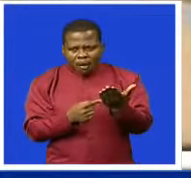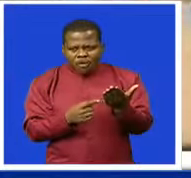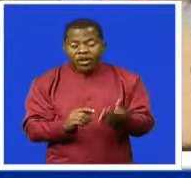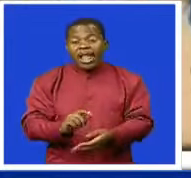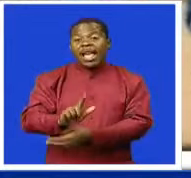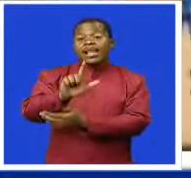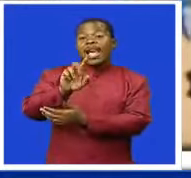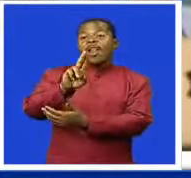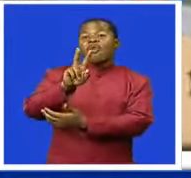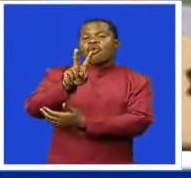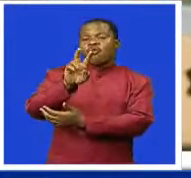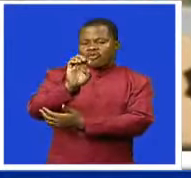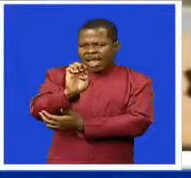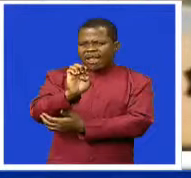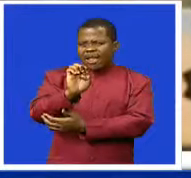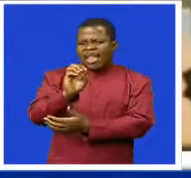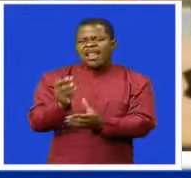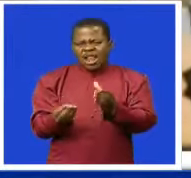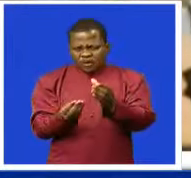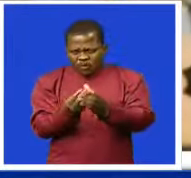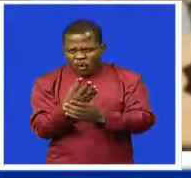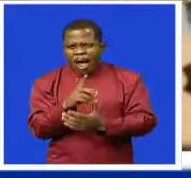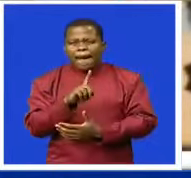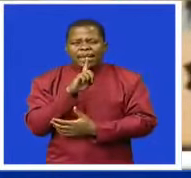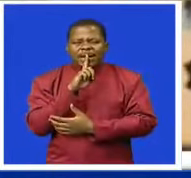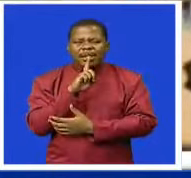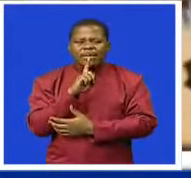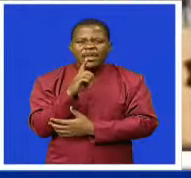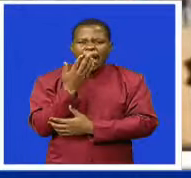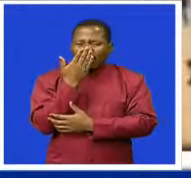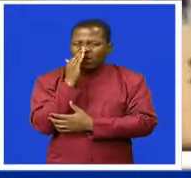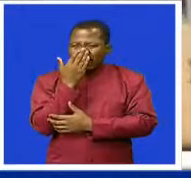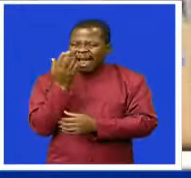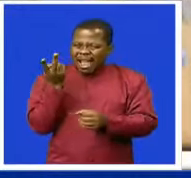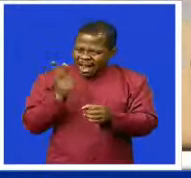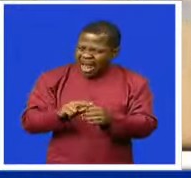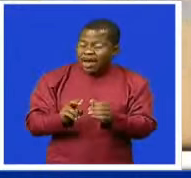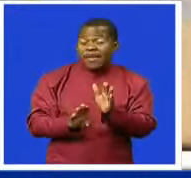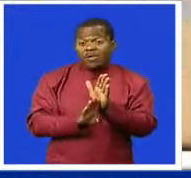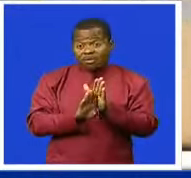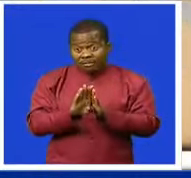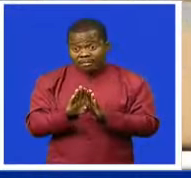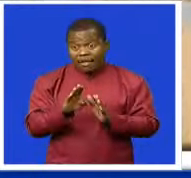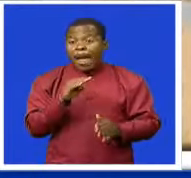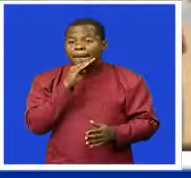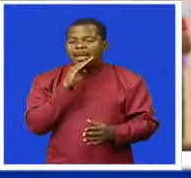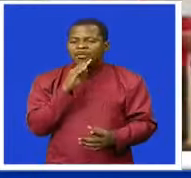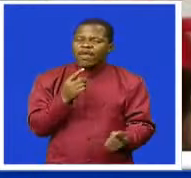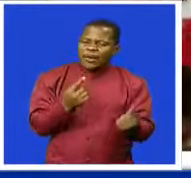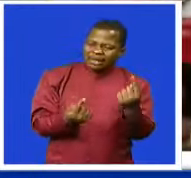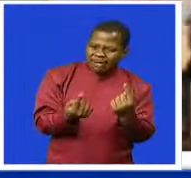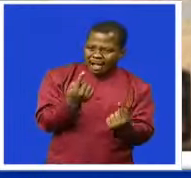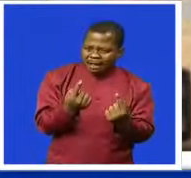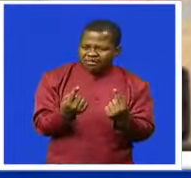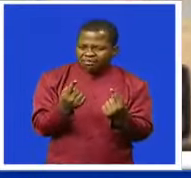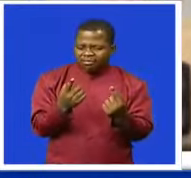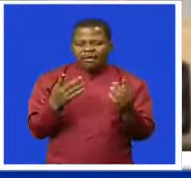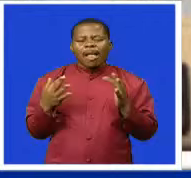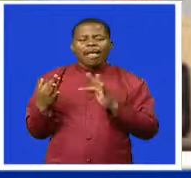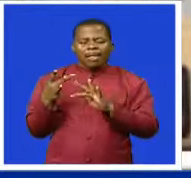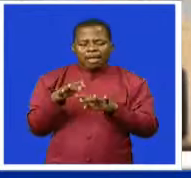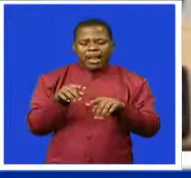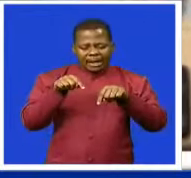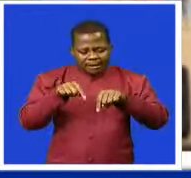kukube kuleso sizathu ke lesende ukuthi sikhethe nokuthi sitoba ngumsindo la bantu nabanaka lomsindo bese